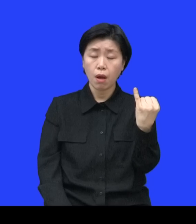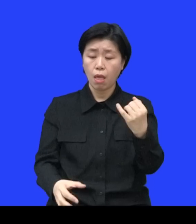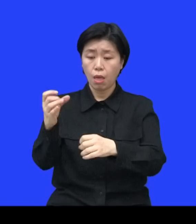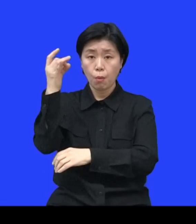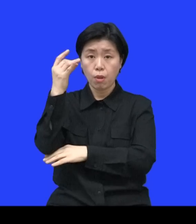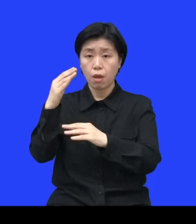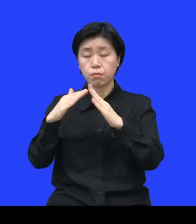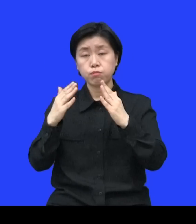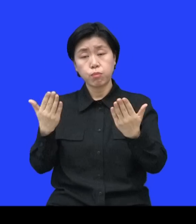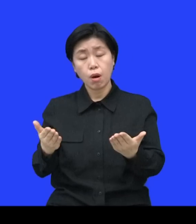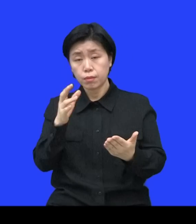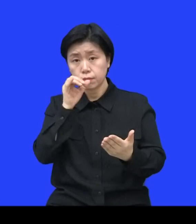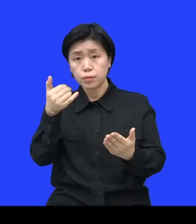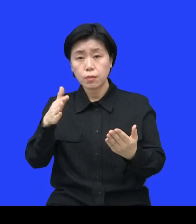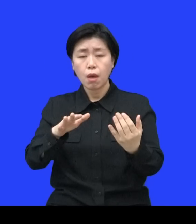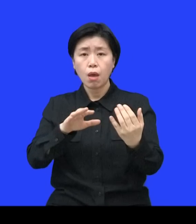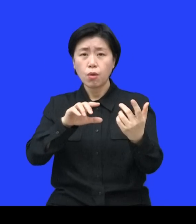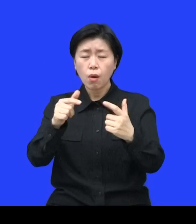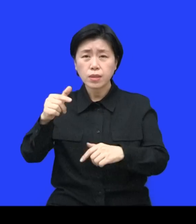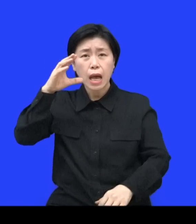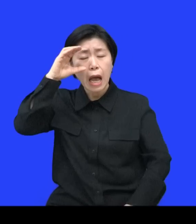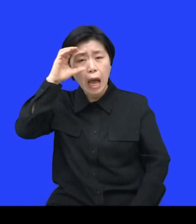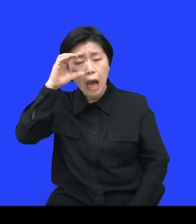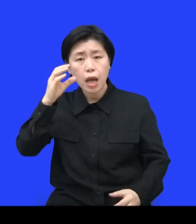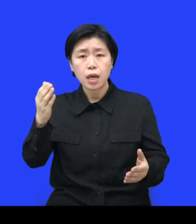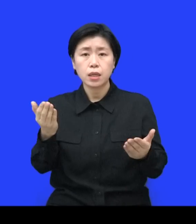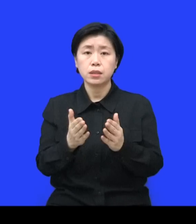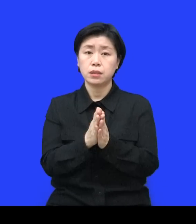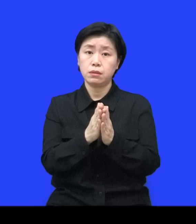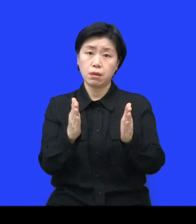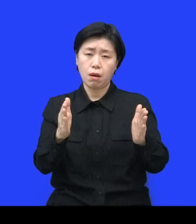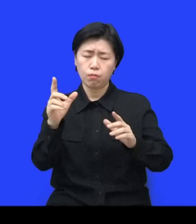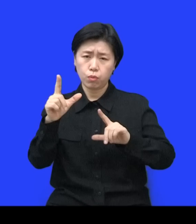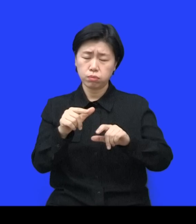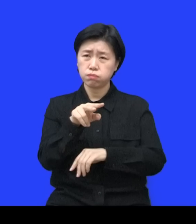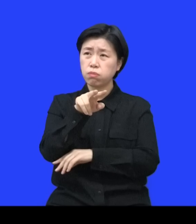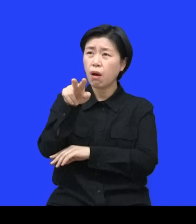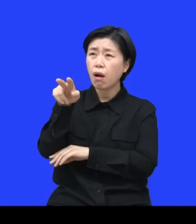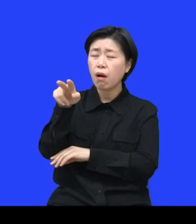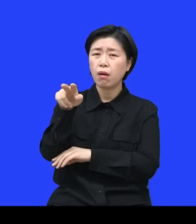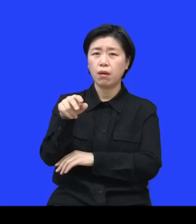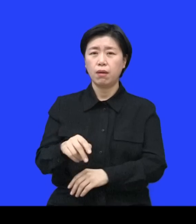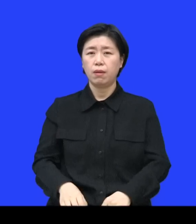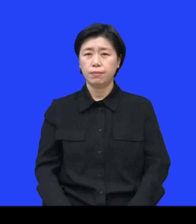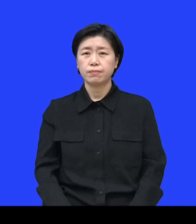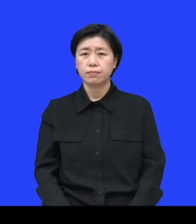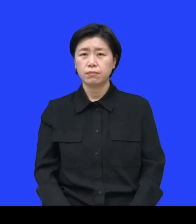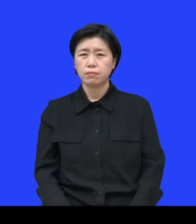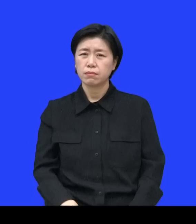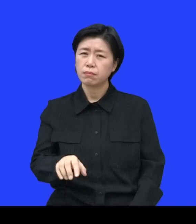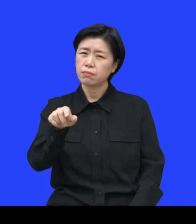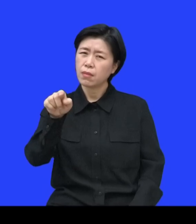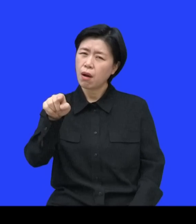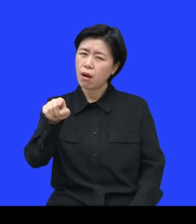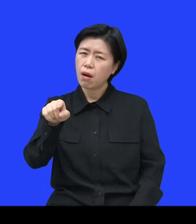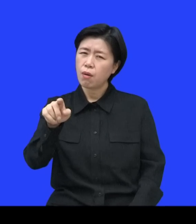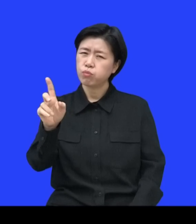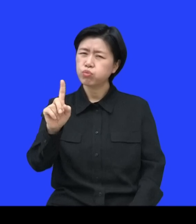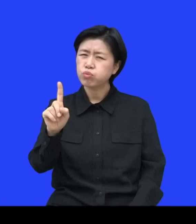시작해가지고 온갖 일들을 도맡아서 하시는 것을 보면서 예. 어린 나이에 이게